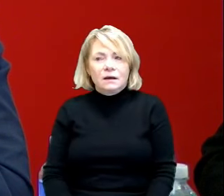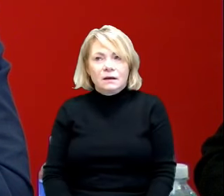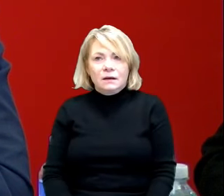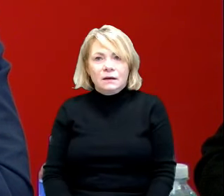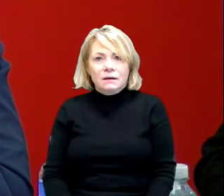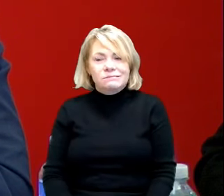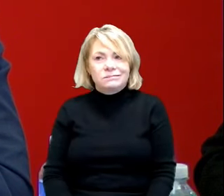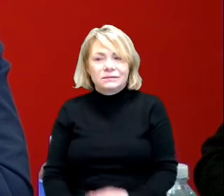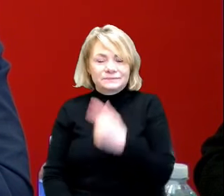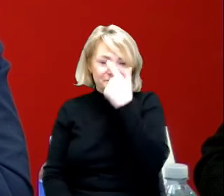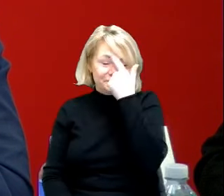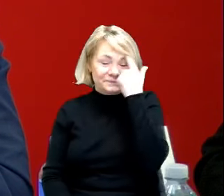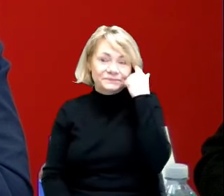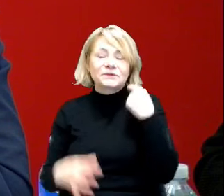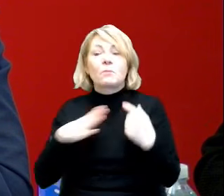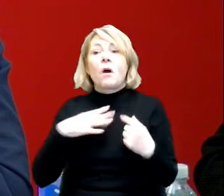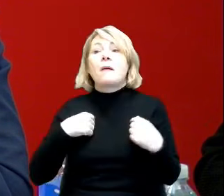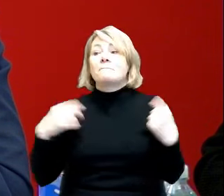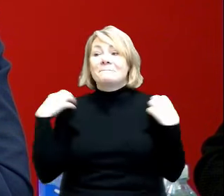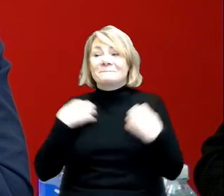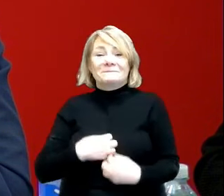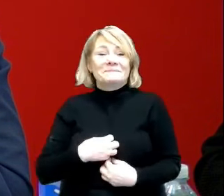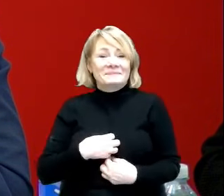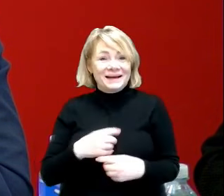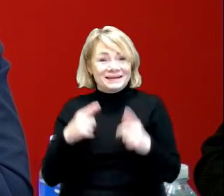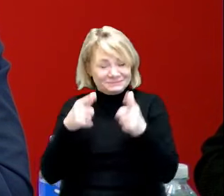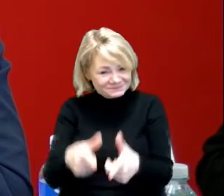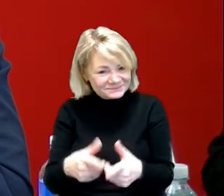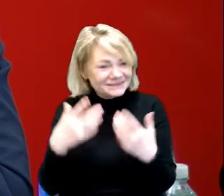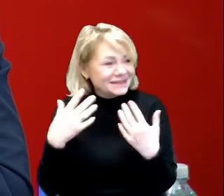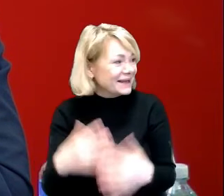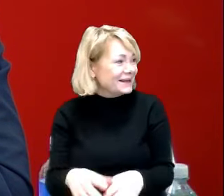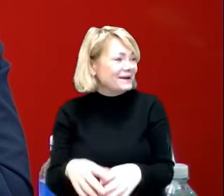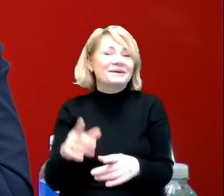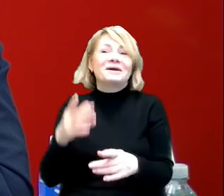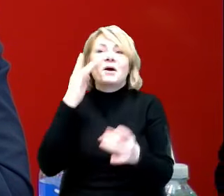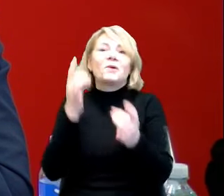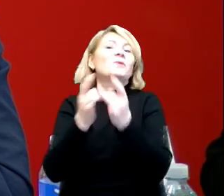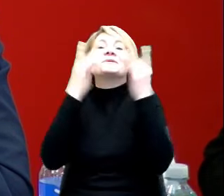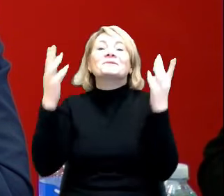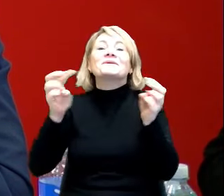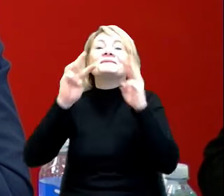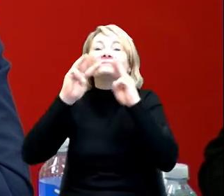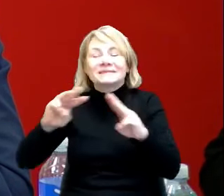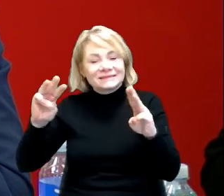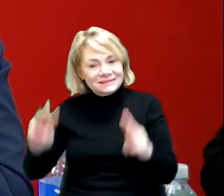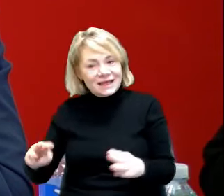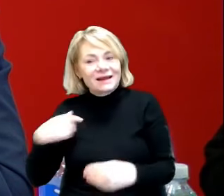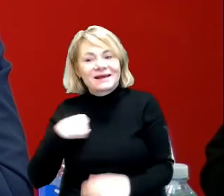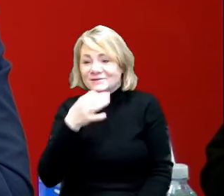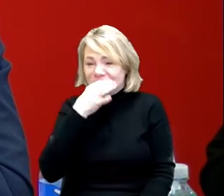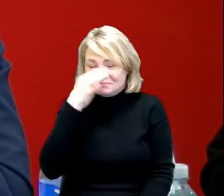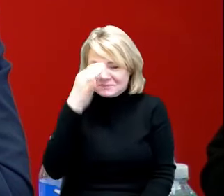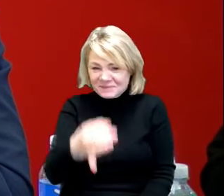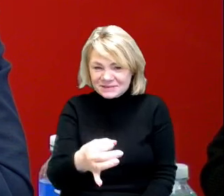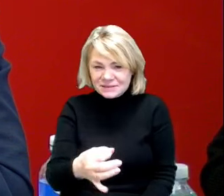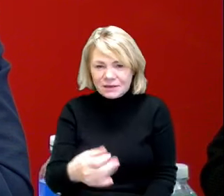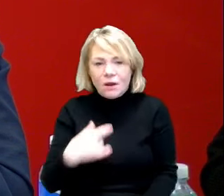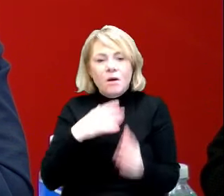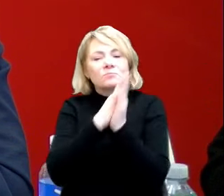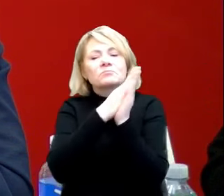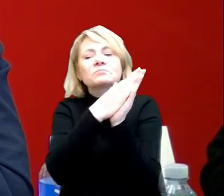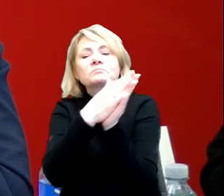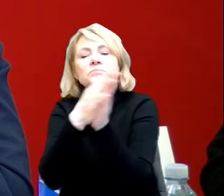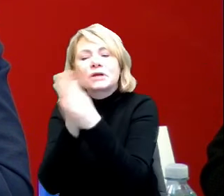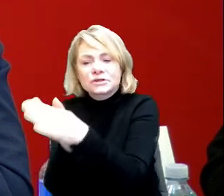tapus meru vykau į kultūros ministeriją ir ir pasakiau kad gerbiamieji imkitės visų įmanų